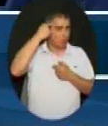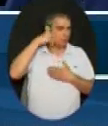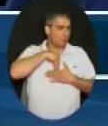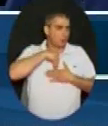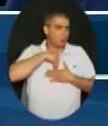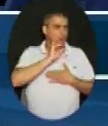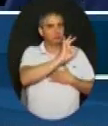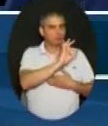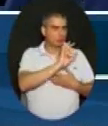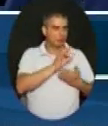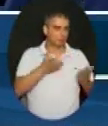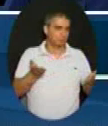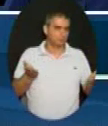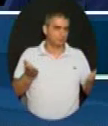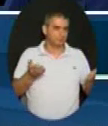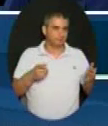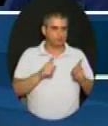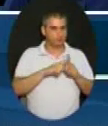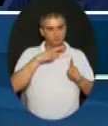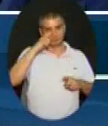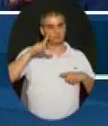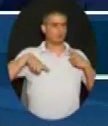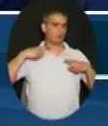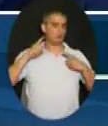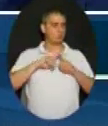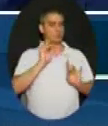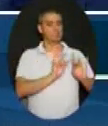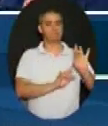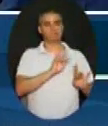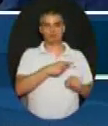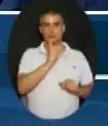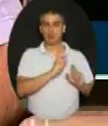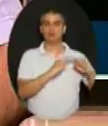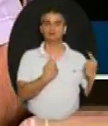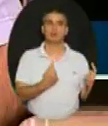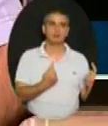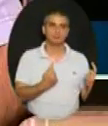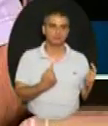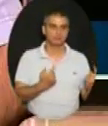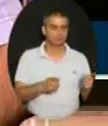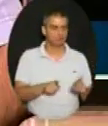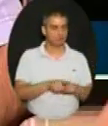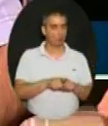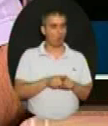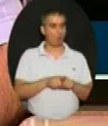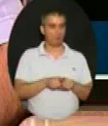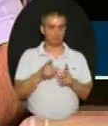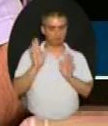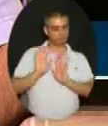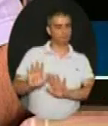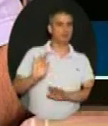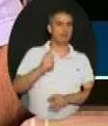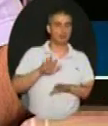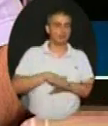הנשמה, זה אותה התנשאות, אותו בוז נוראי כלפי האחר. אותה התנקרות,